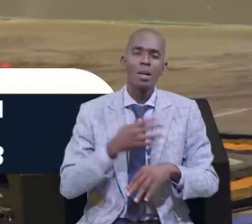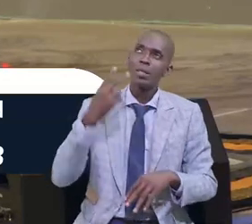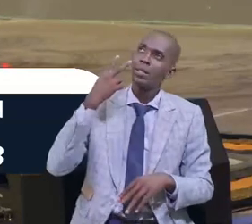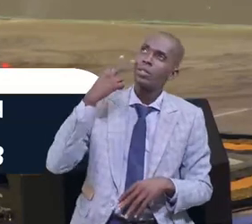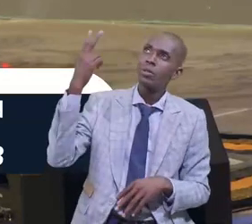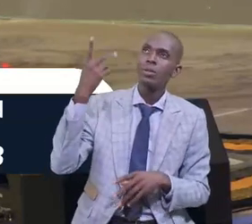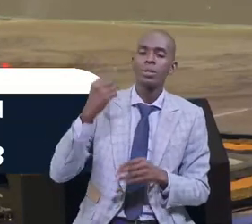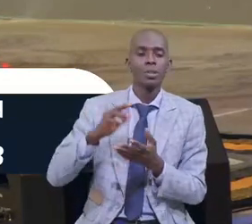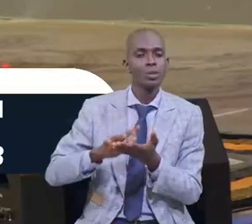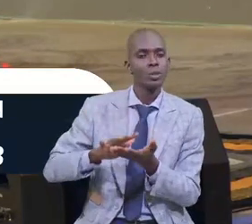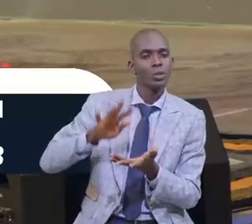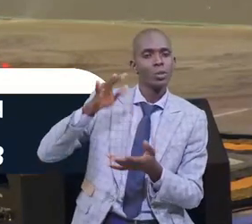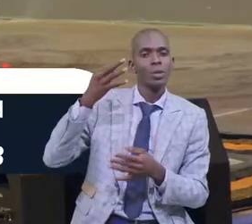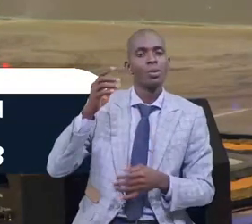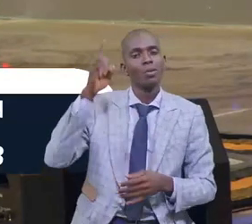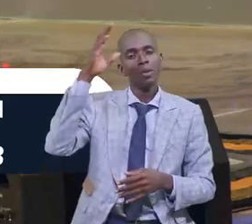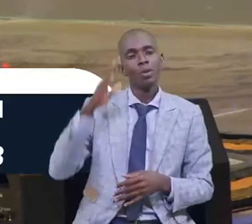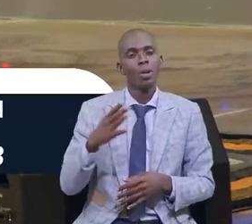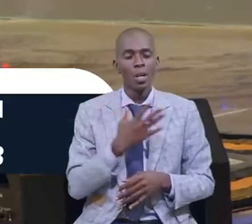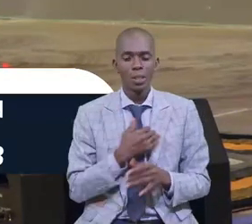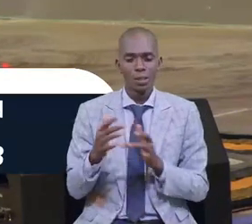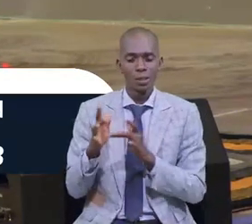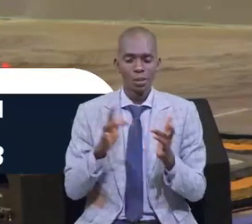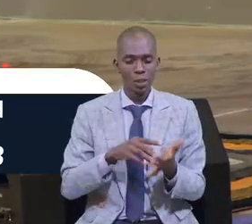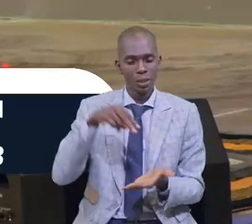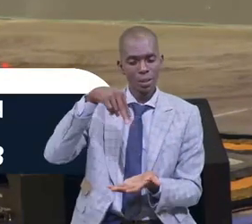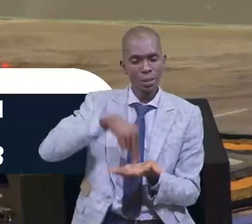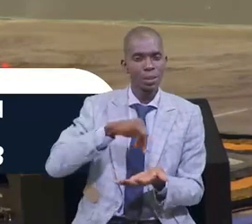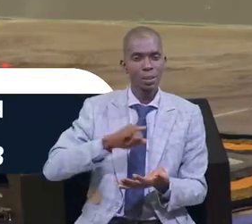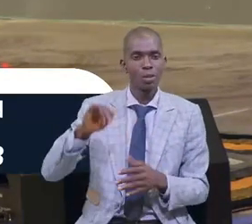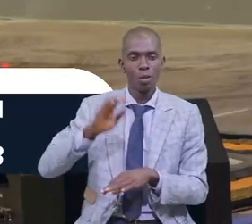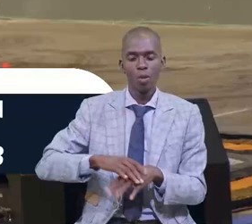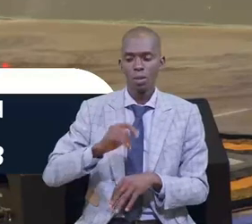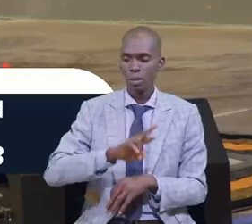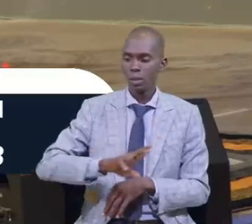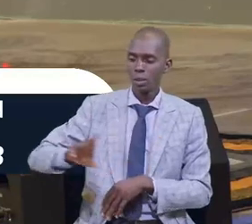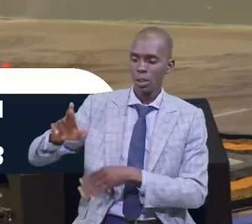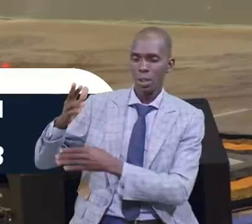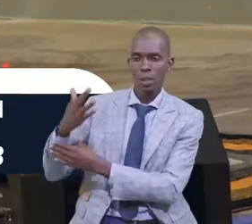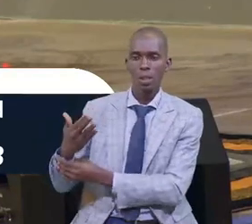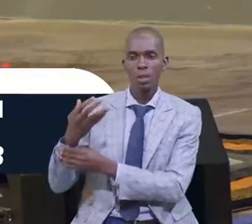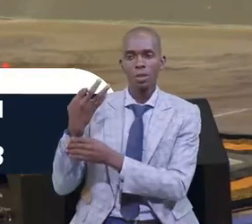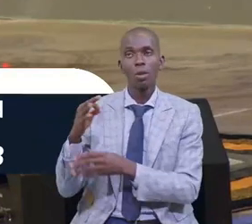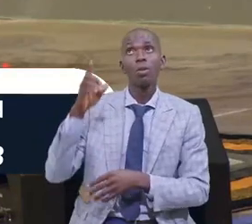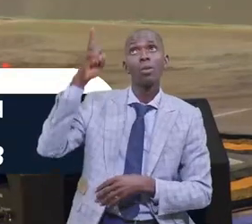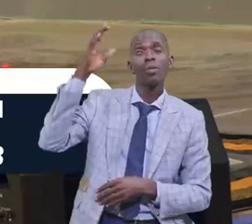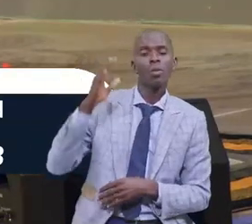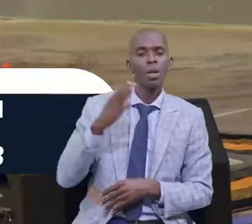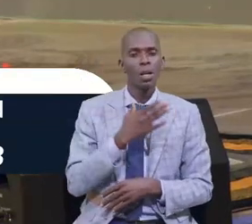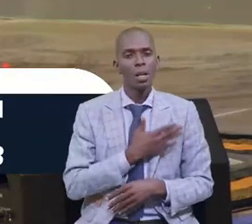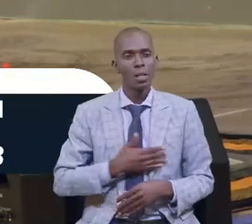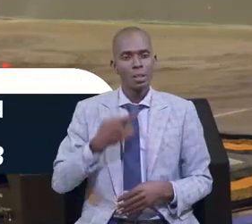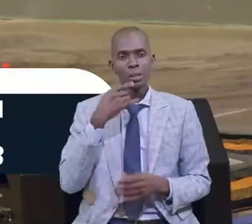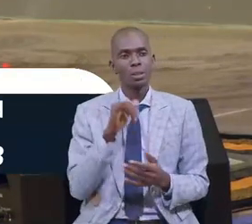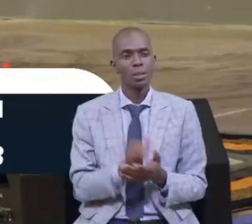la gloire de Dieu et Jésus debout à la droite de Dieu. Et